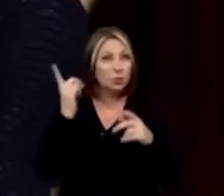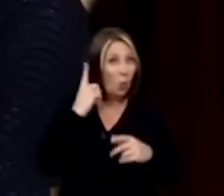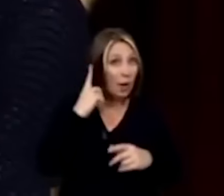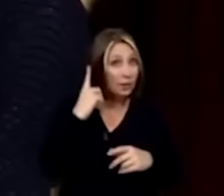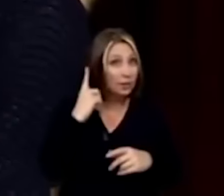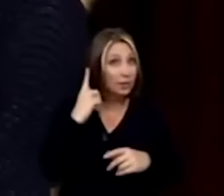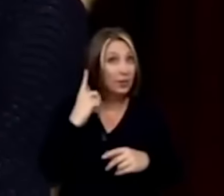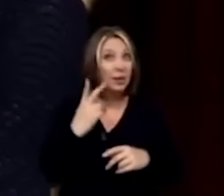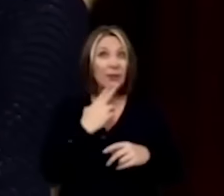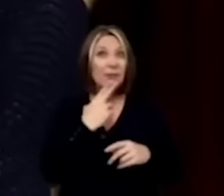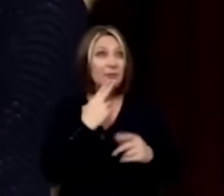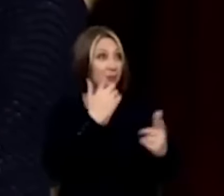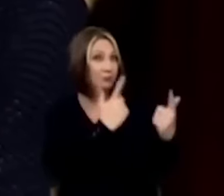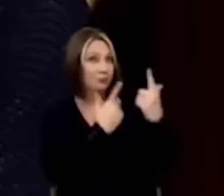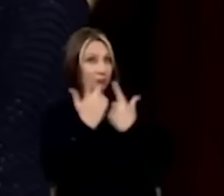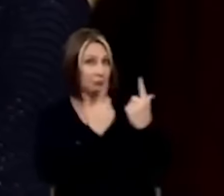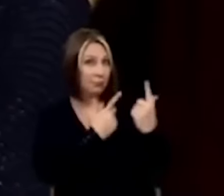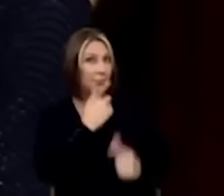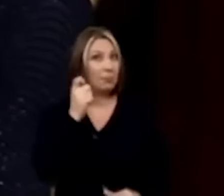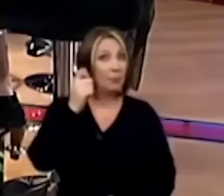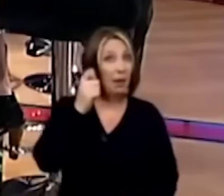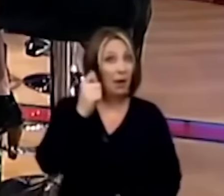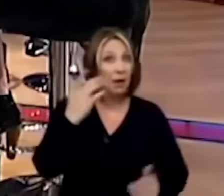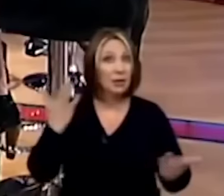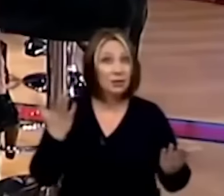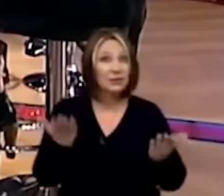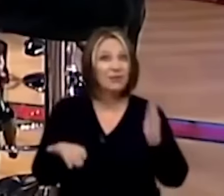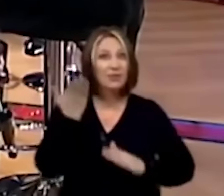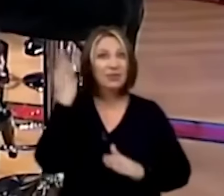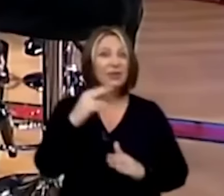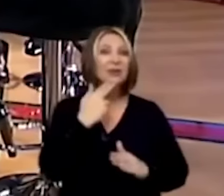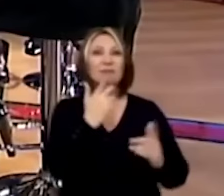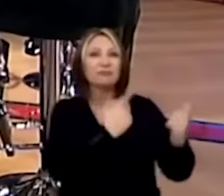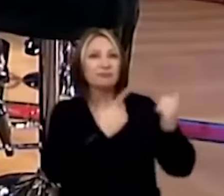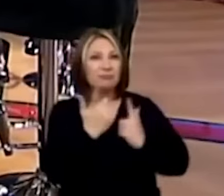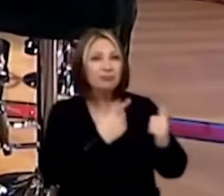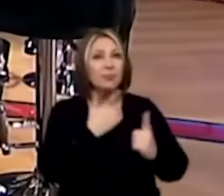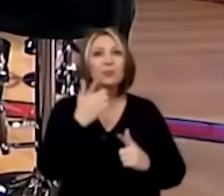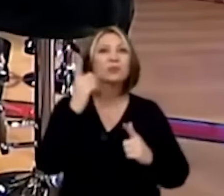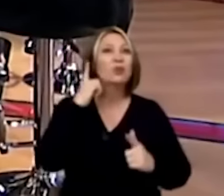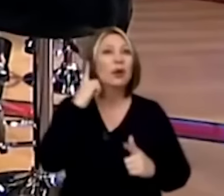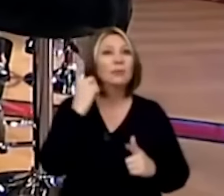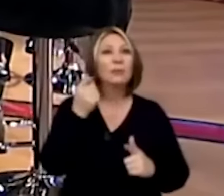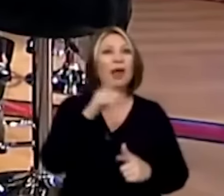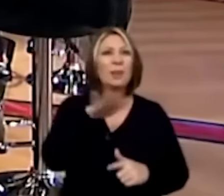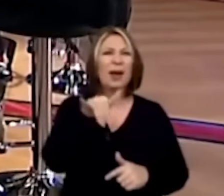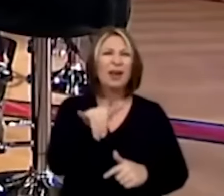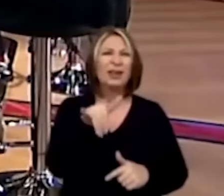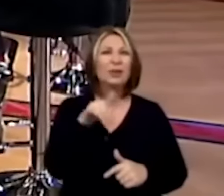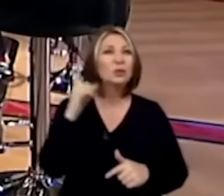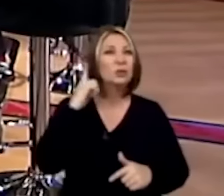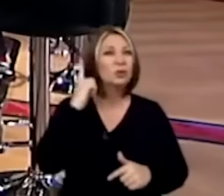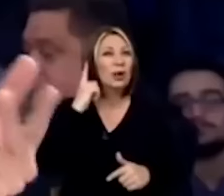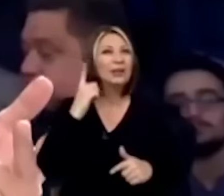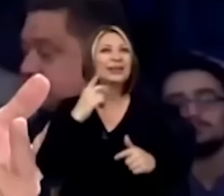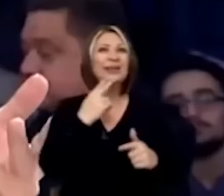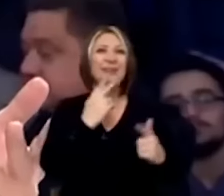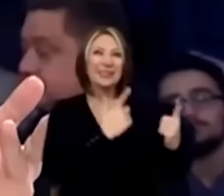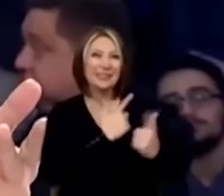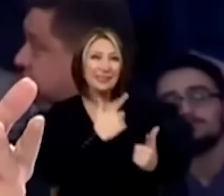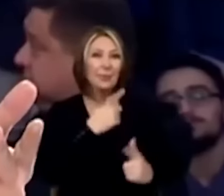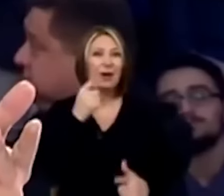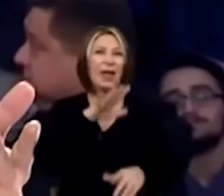Şöhret, kadınların ilgisi. Para. Hangisi daha fazla geldi? Kadınların ilgisi, şöhret, para. Zaten hepsi aynı şey. Şöhret, para, kadınların ilgisi